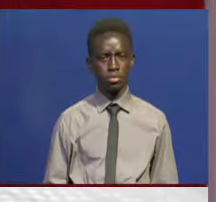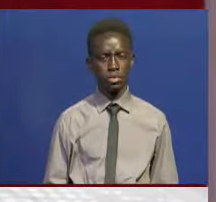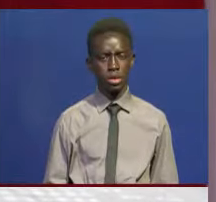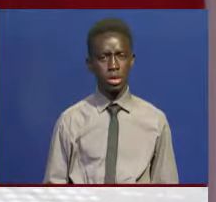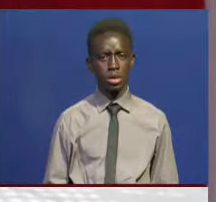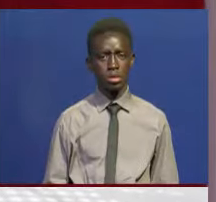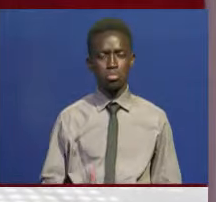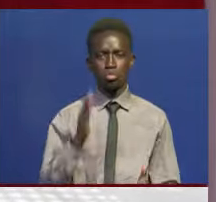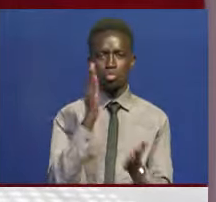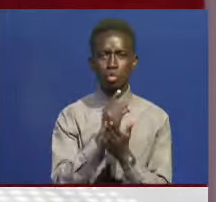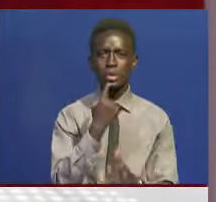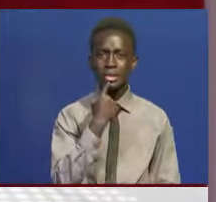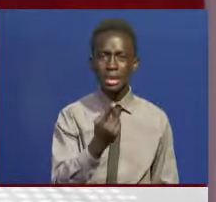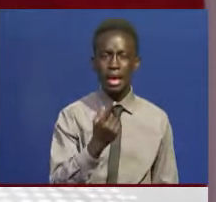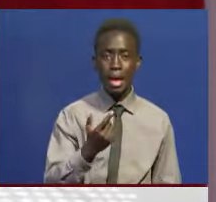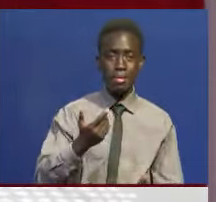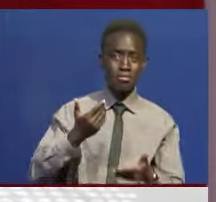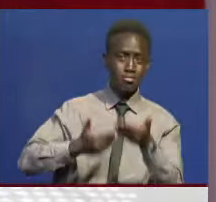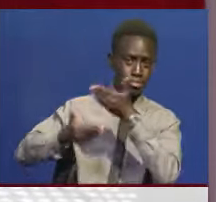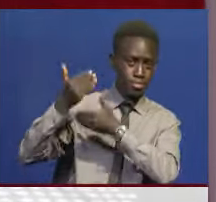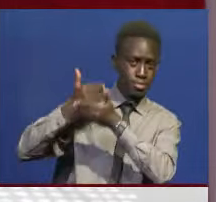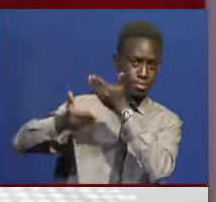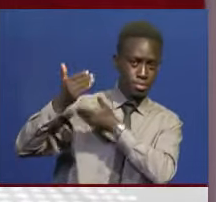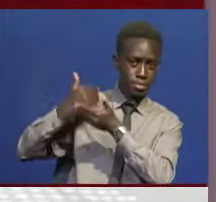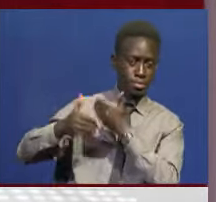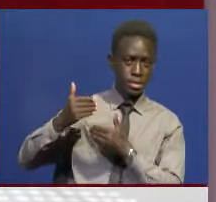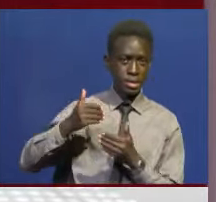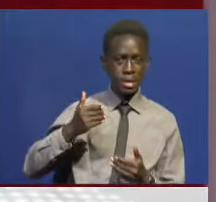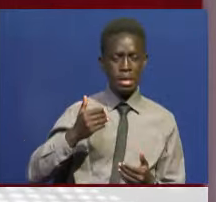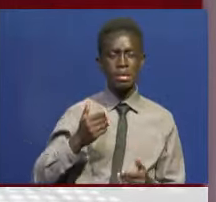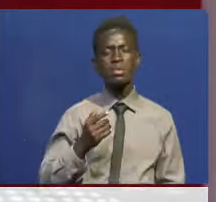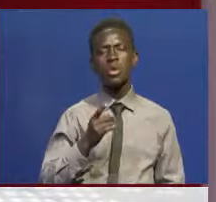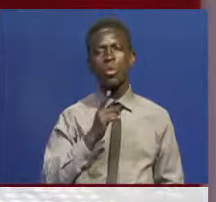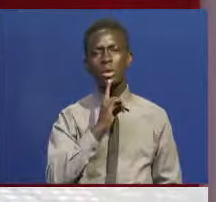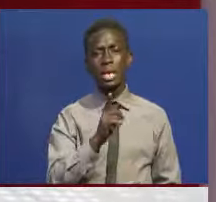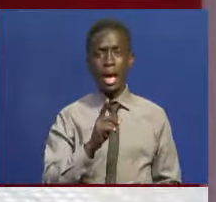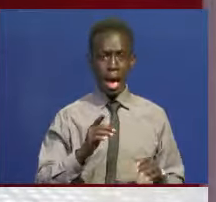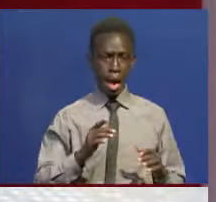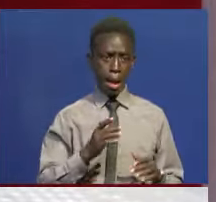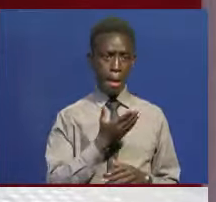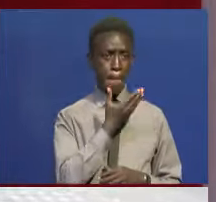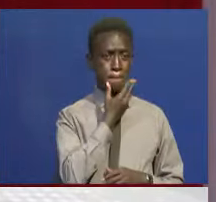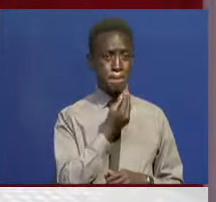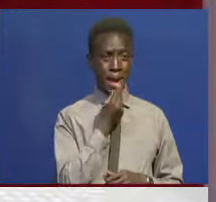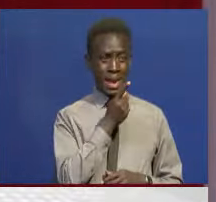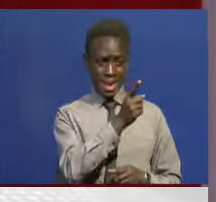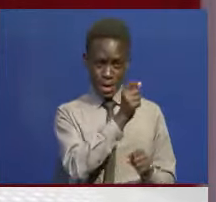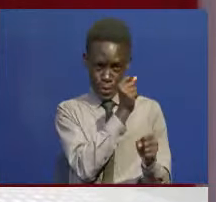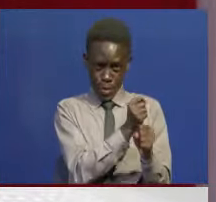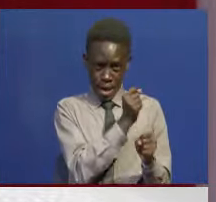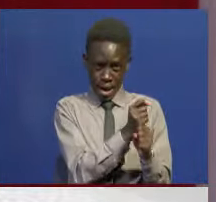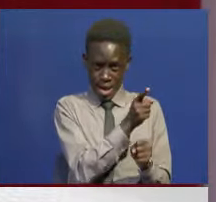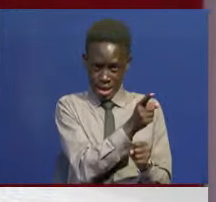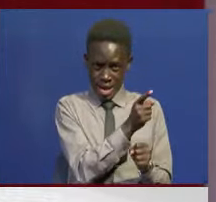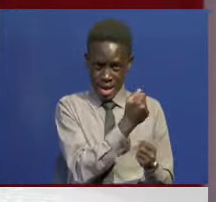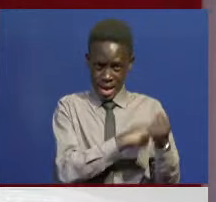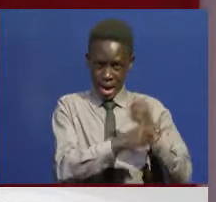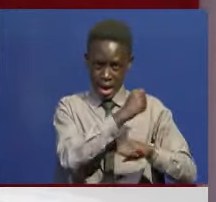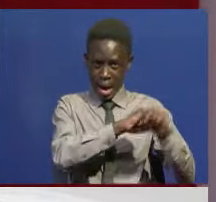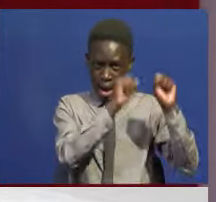imesemekana pale nyuma kwamba ile kazi mwanaume anaweza kufanya,